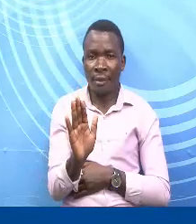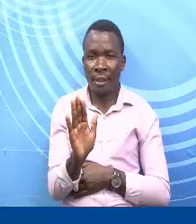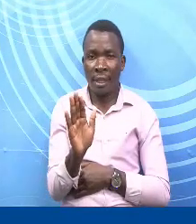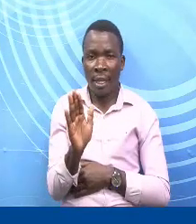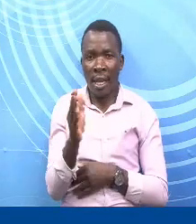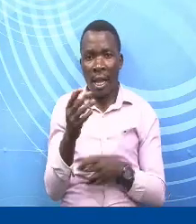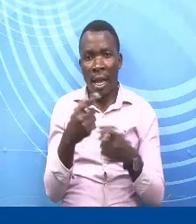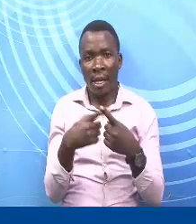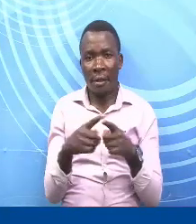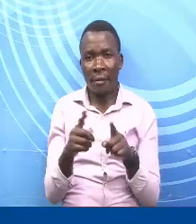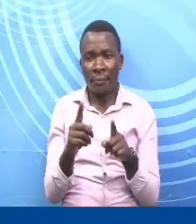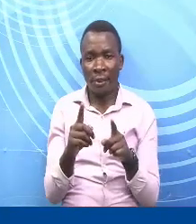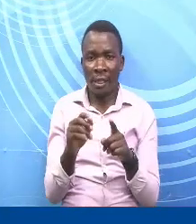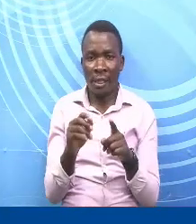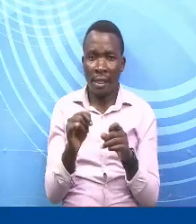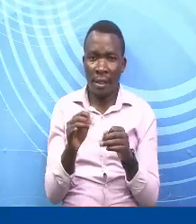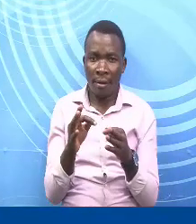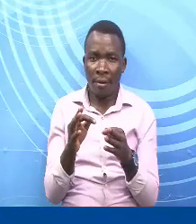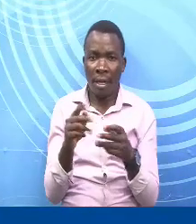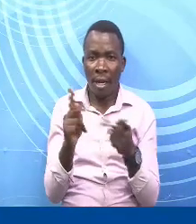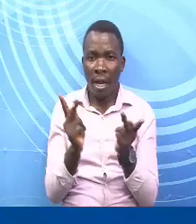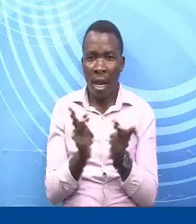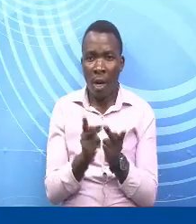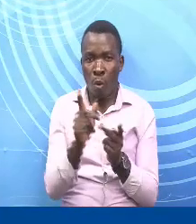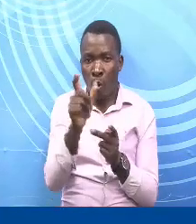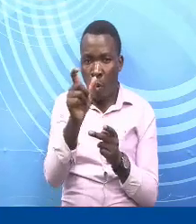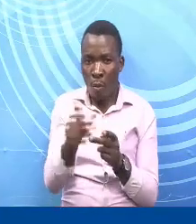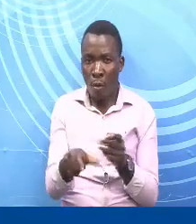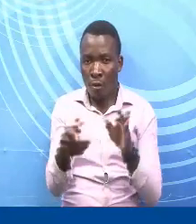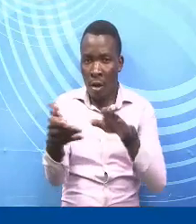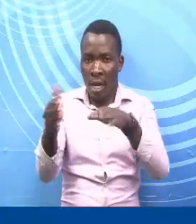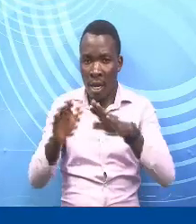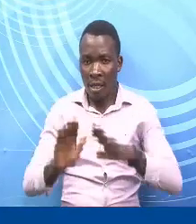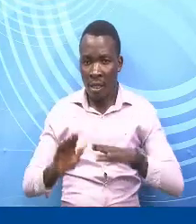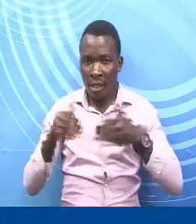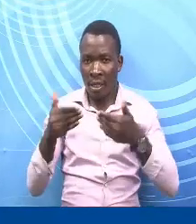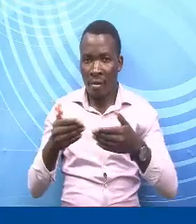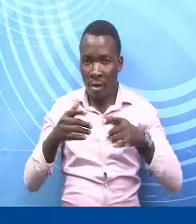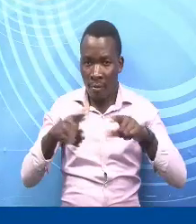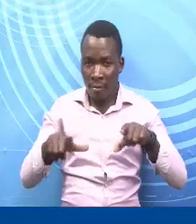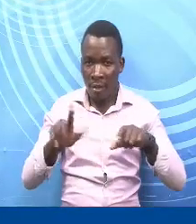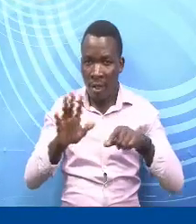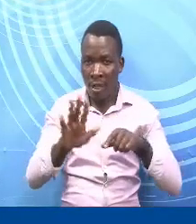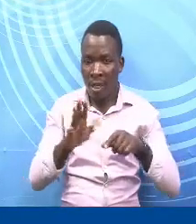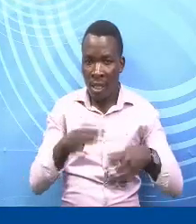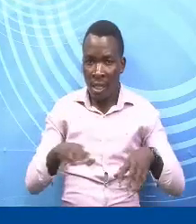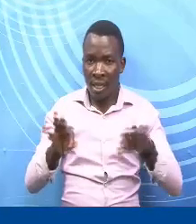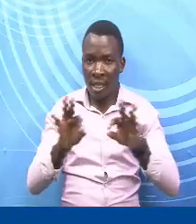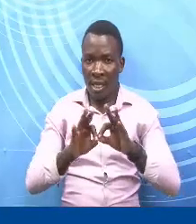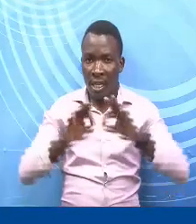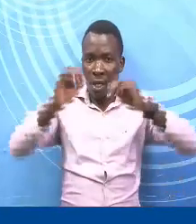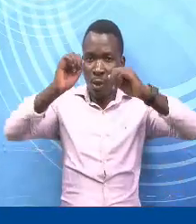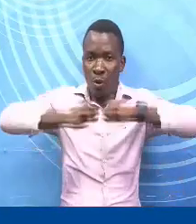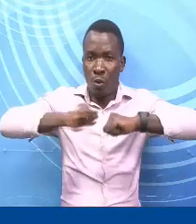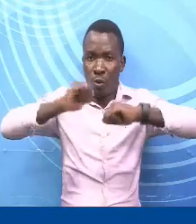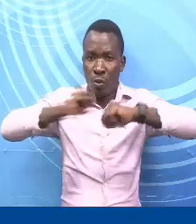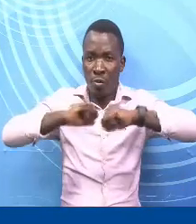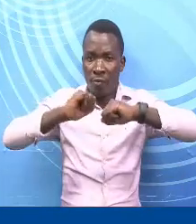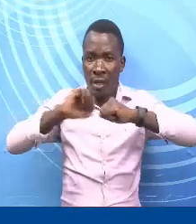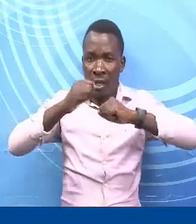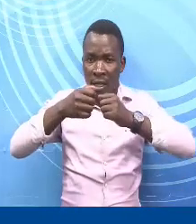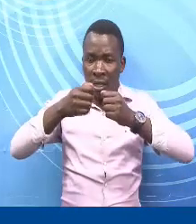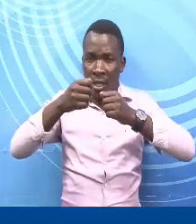ariko byaba aho umuntu ashyinguye byaba mu isambu ye ikiri ingenzi no kuyumvikana n'ibyo